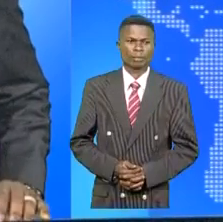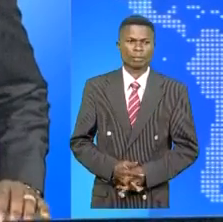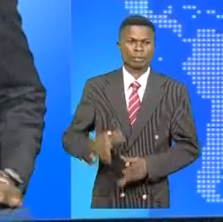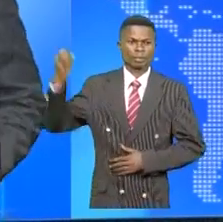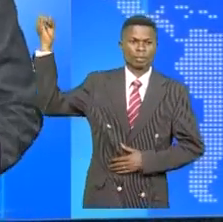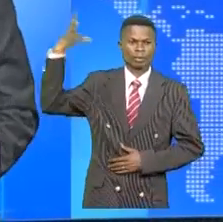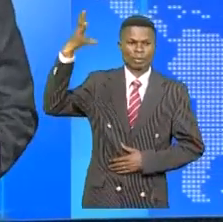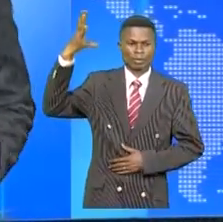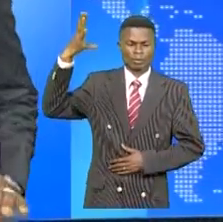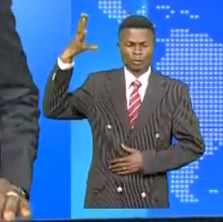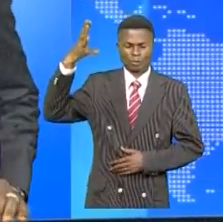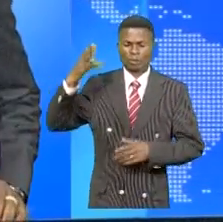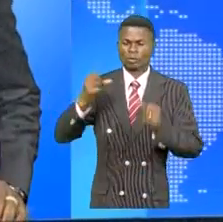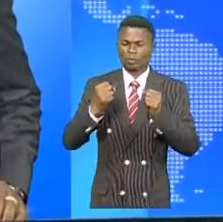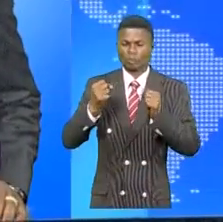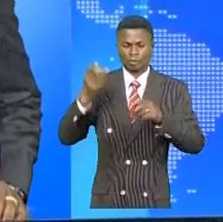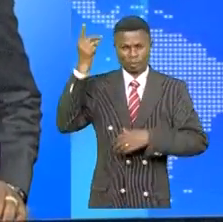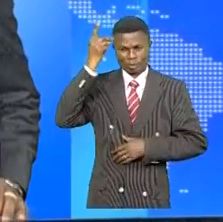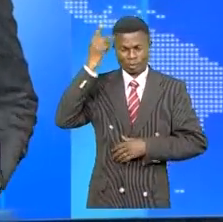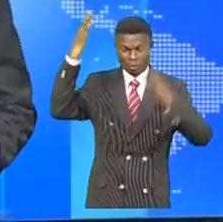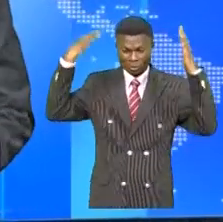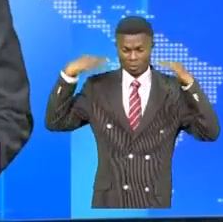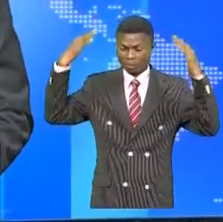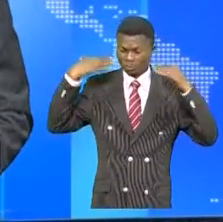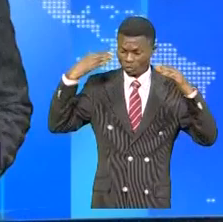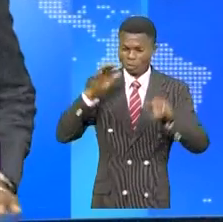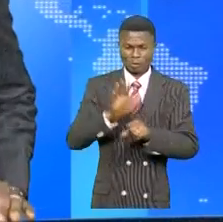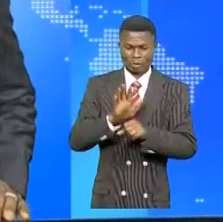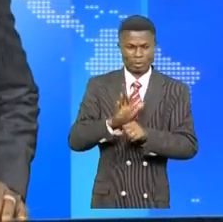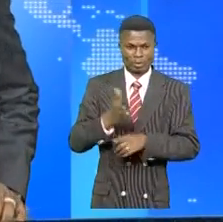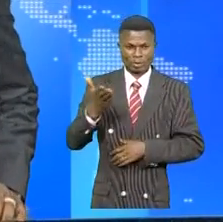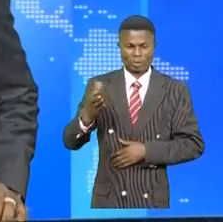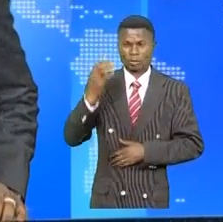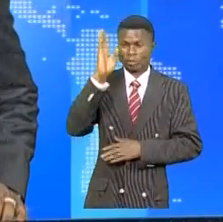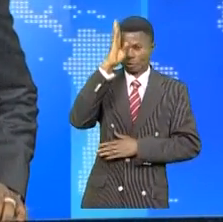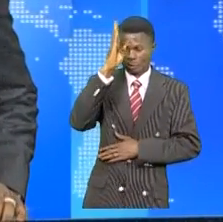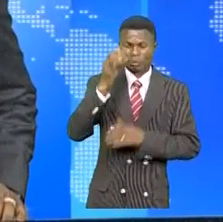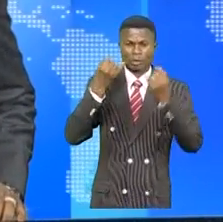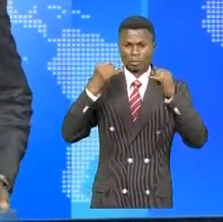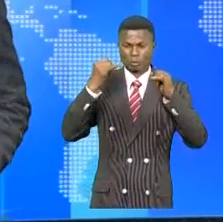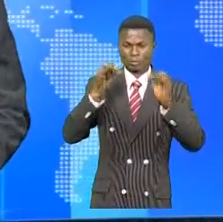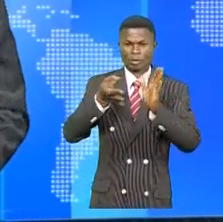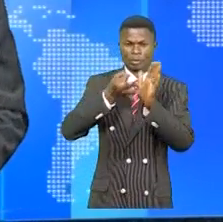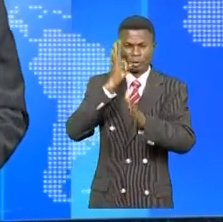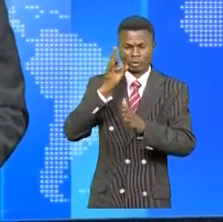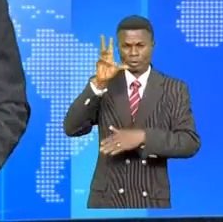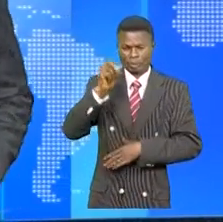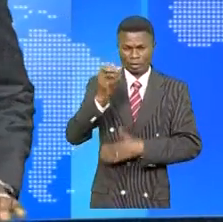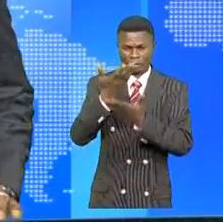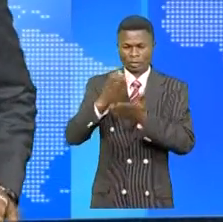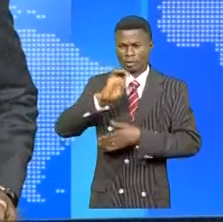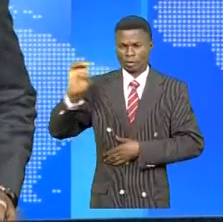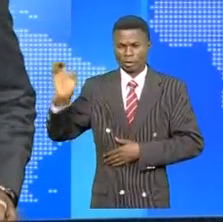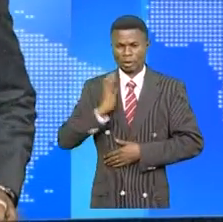Le soleil est de plomb à Kinshasa et la chaleur est caniculaire. Midi actualité, il est 13h30 dans la partie ouest de